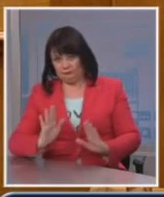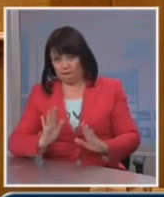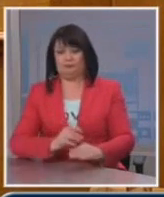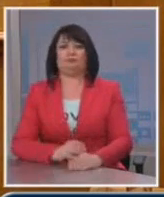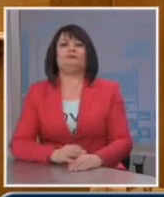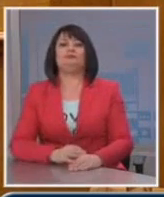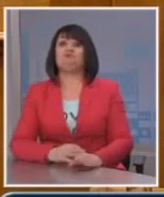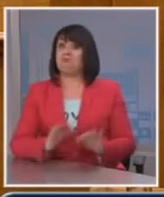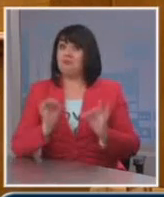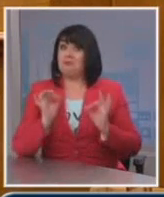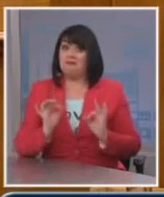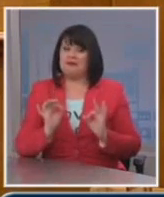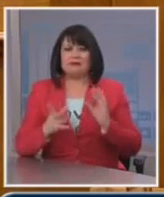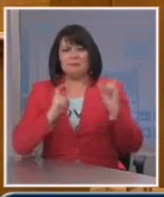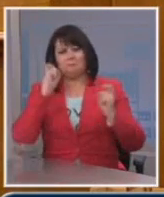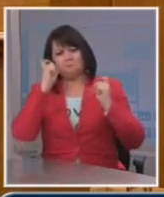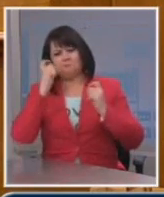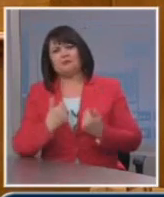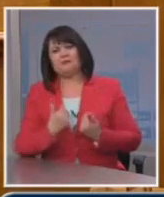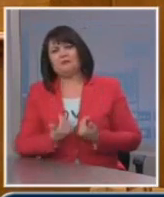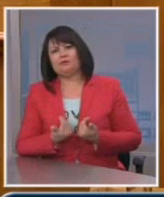Και βεβαίως αναρωτιέμαι